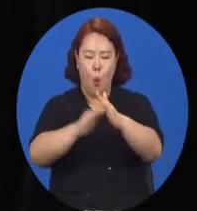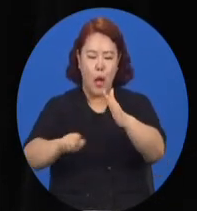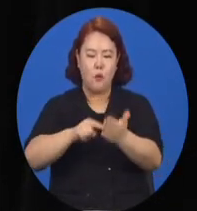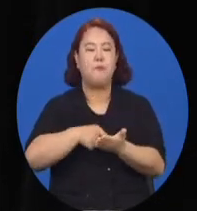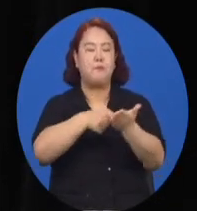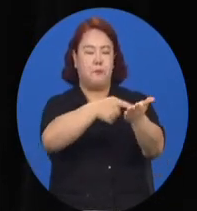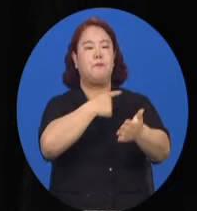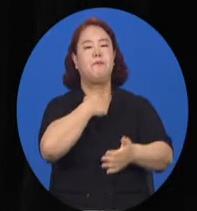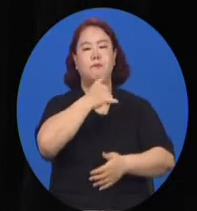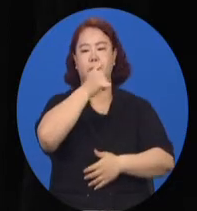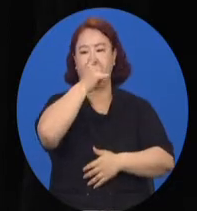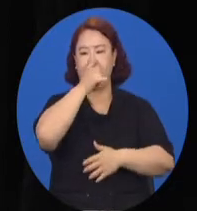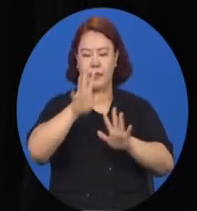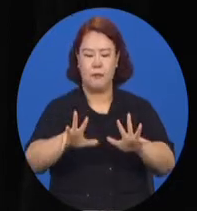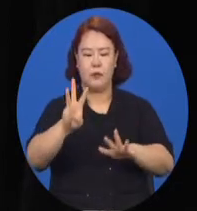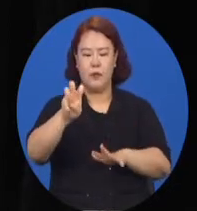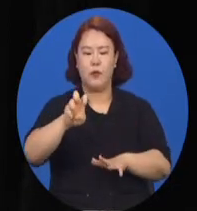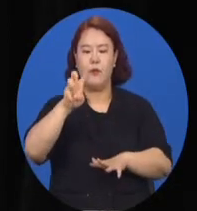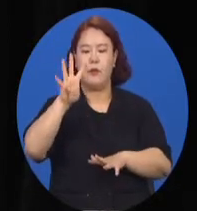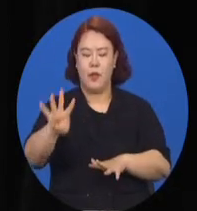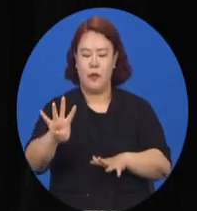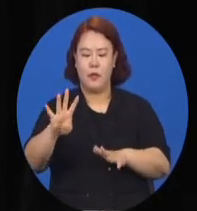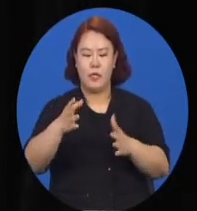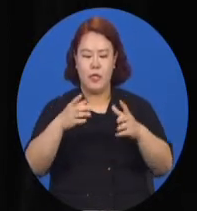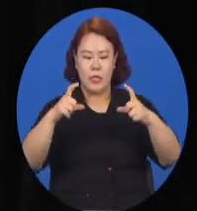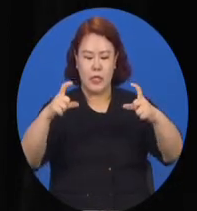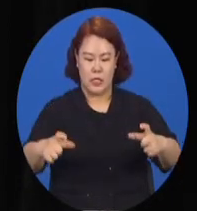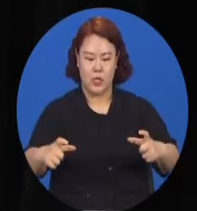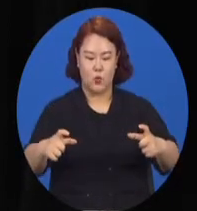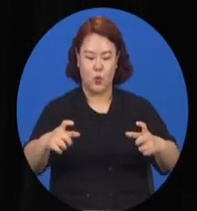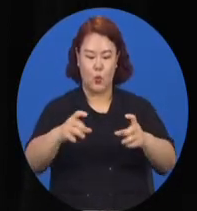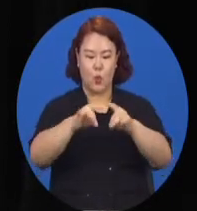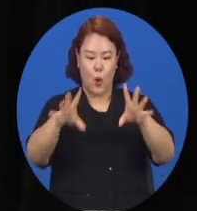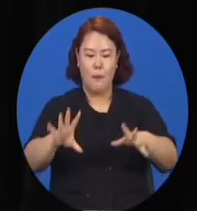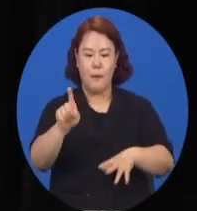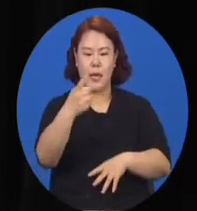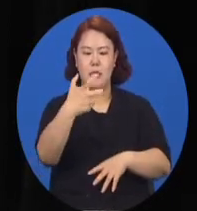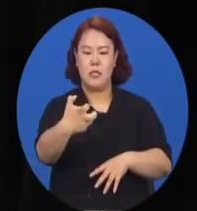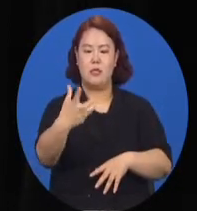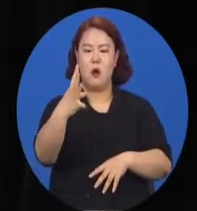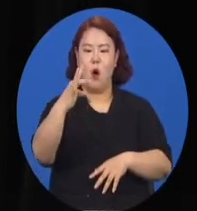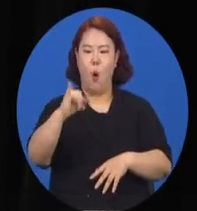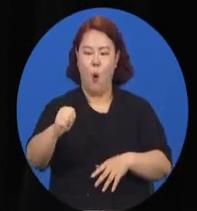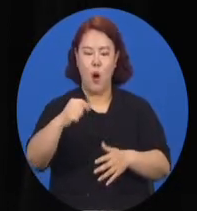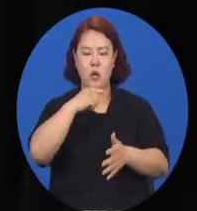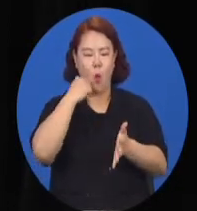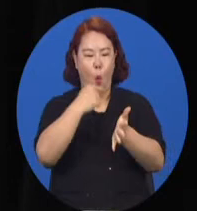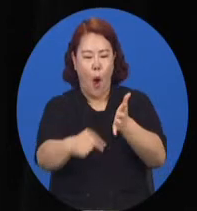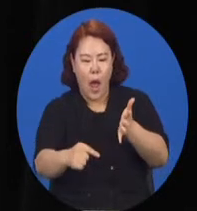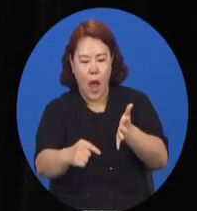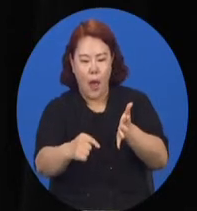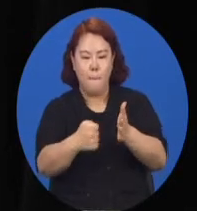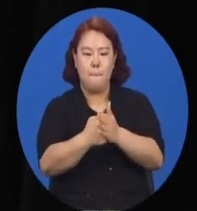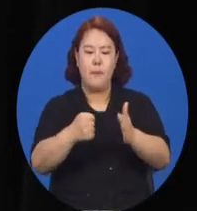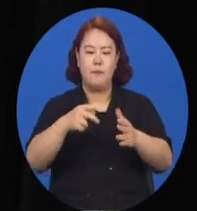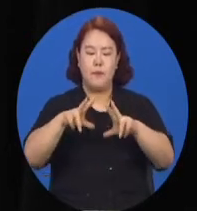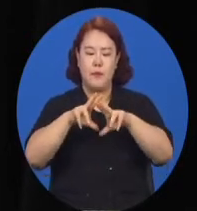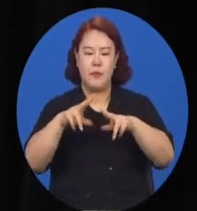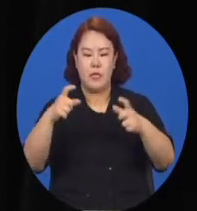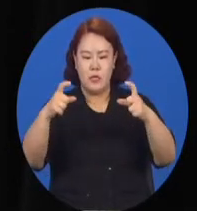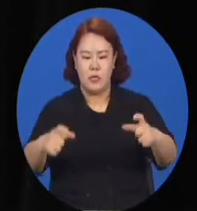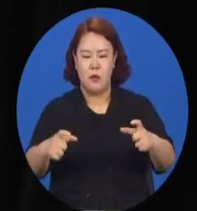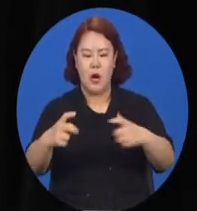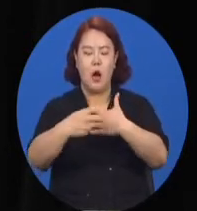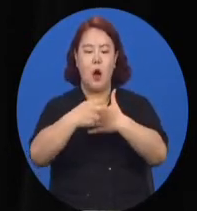있습니다. 현재 34개 지방자치단체에서 약 170억 원의 적자를 보면서 지방의료원이 운영되고